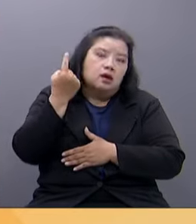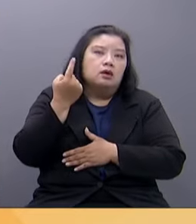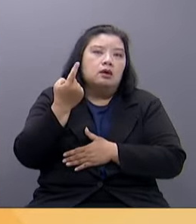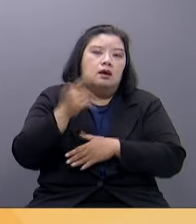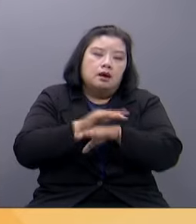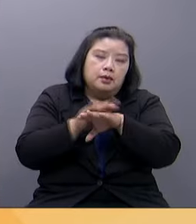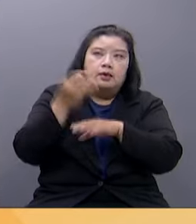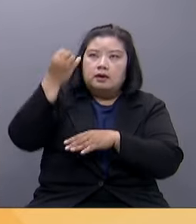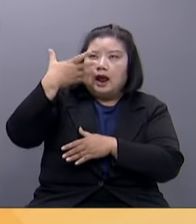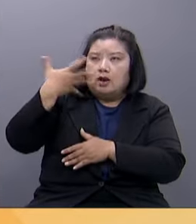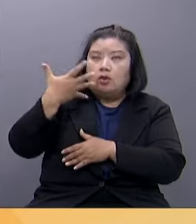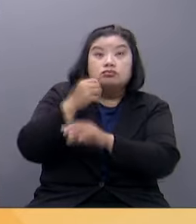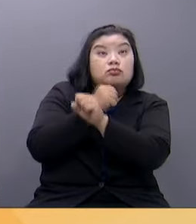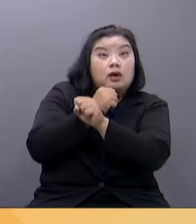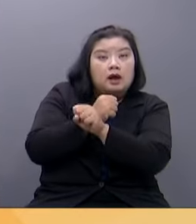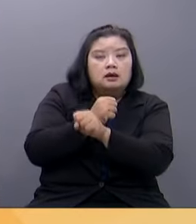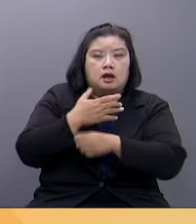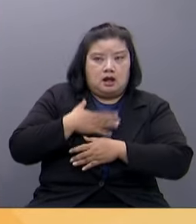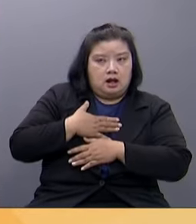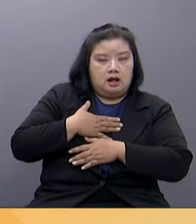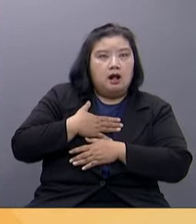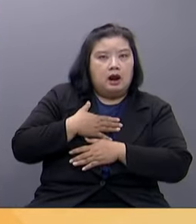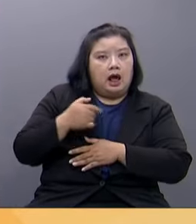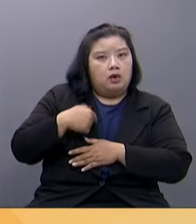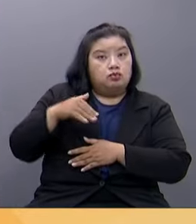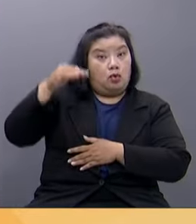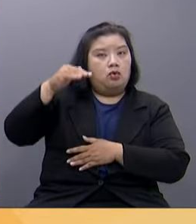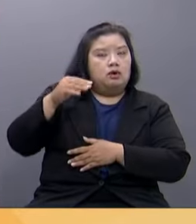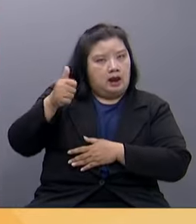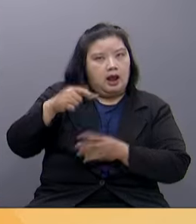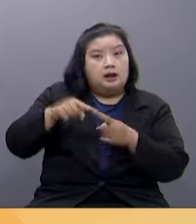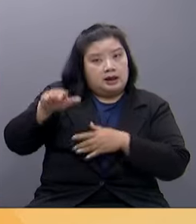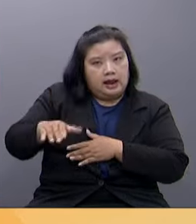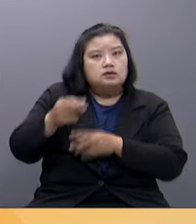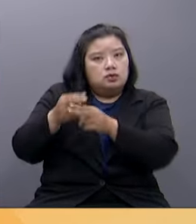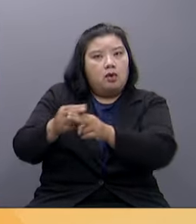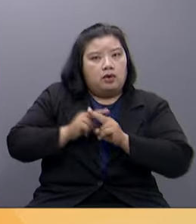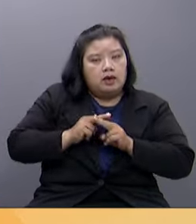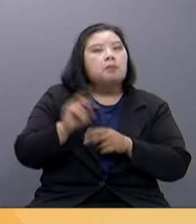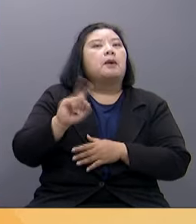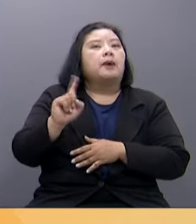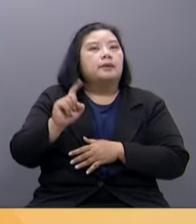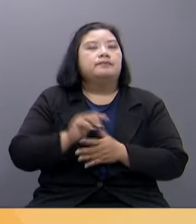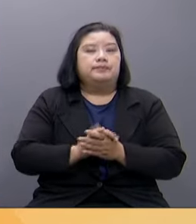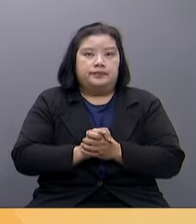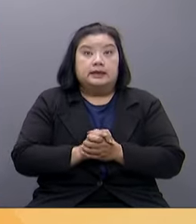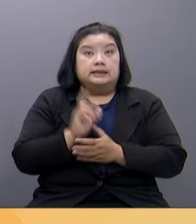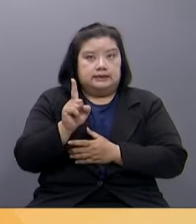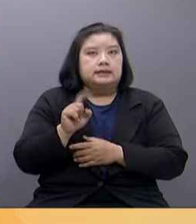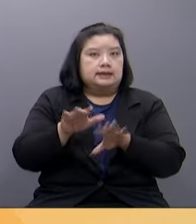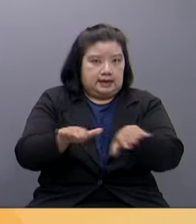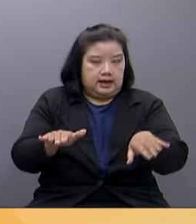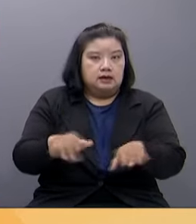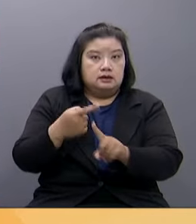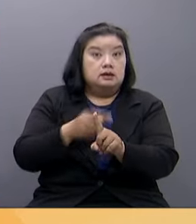เราเลอกแบบไหนใหเขาดีครหอวถ้าเกดของผให่ปอดภัยเด็กใช้ไดเหอนกหรอจะควใช้ของเด็กเลยโยเฉพาะครัตามที่เขาแนะนำเนี่เด็ควจะ 6